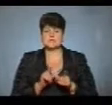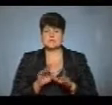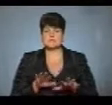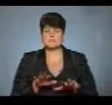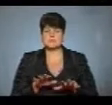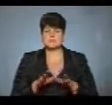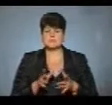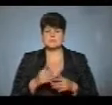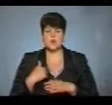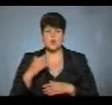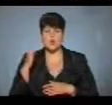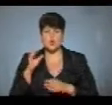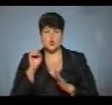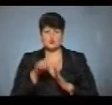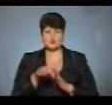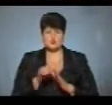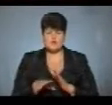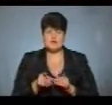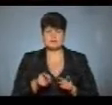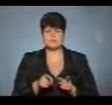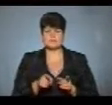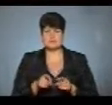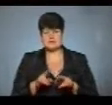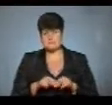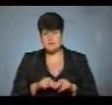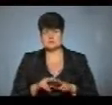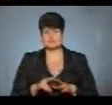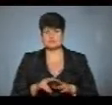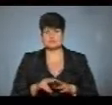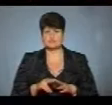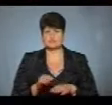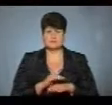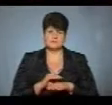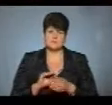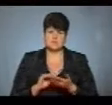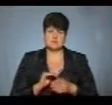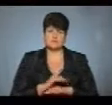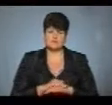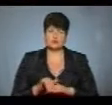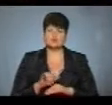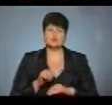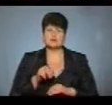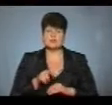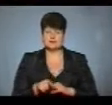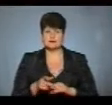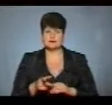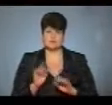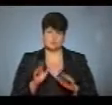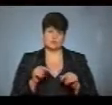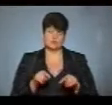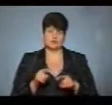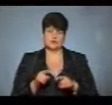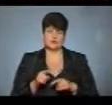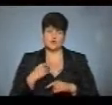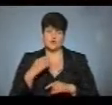свого голосування. І людина з цим посвідченням, з паспортом для свого, там пише вулиця, куди вона має йти, на підходну дільницю і голосує вже. Швидше